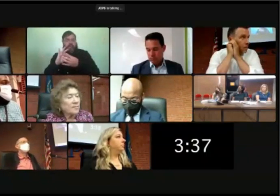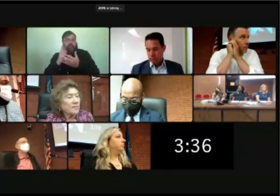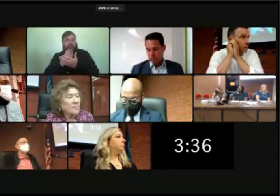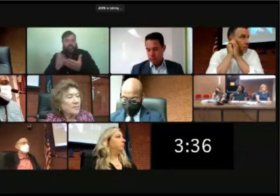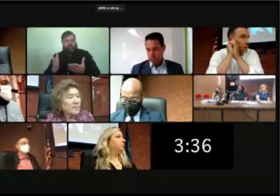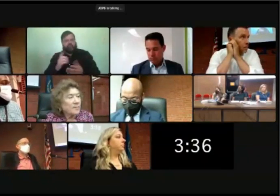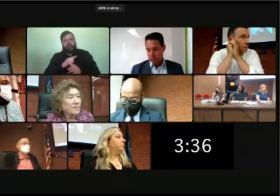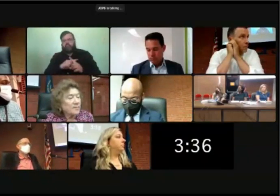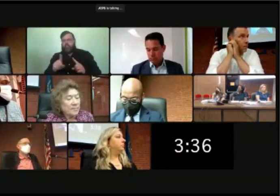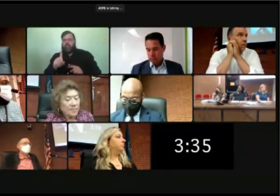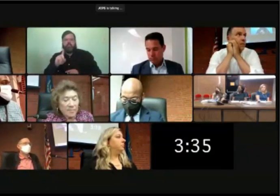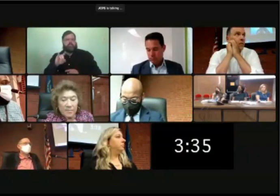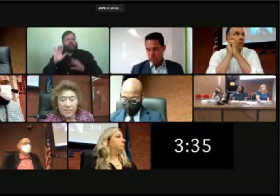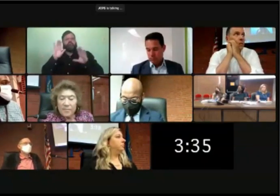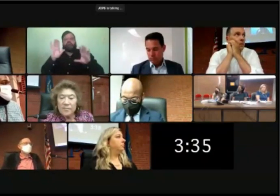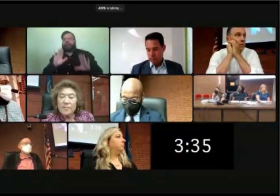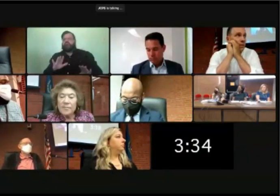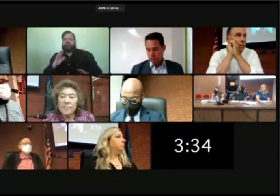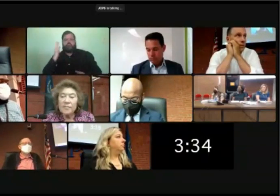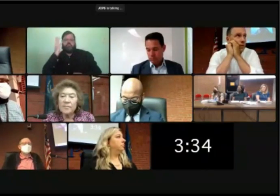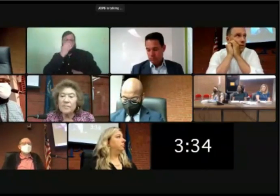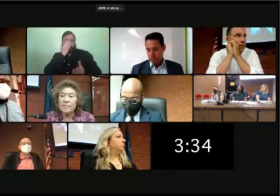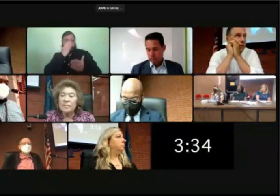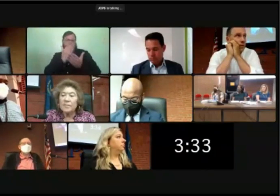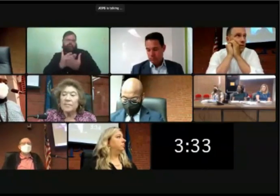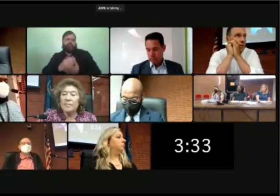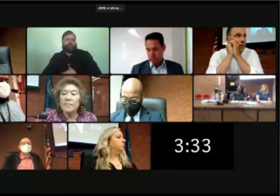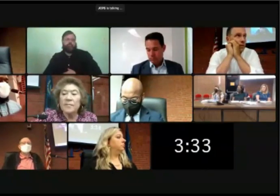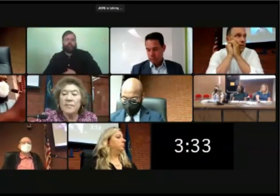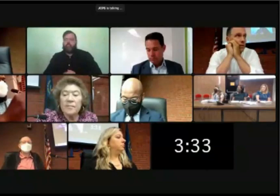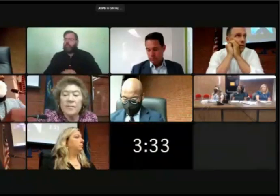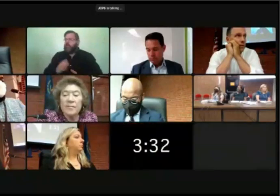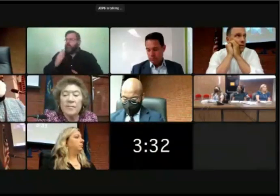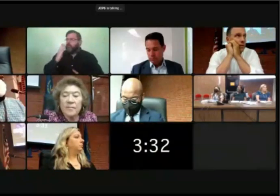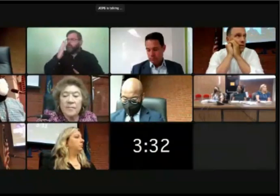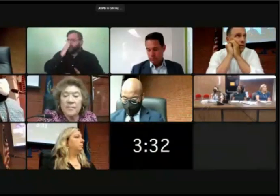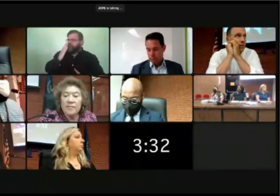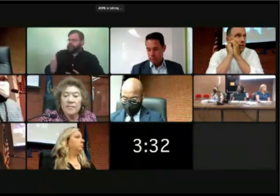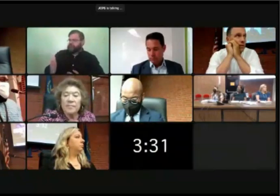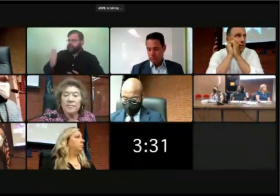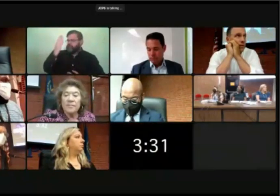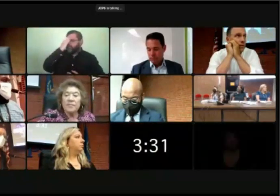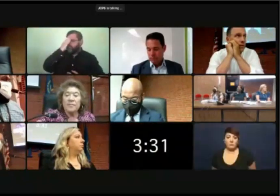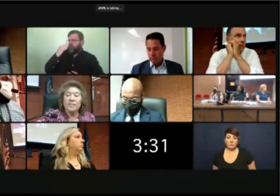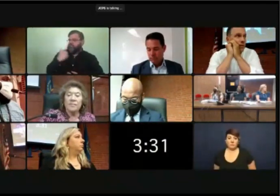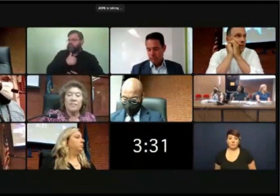Lakini wengi wao walifanya kazi nzuri na tulifaulu. Tulikuwa na ufanisi mkubwa.